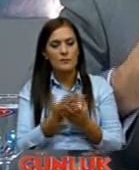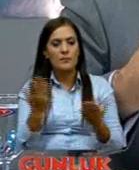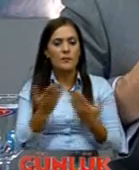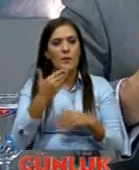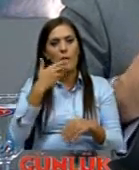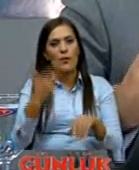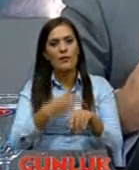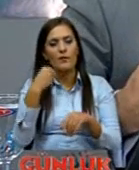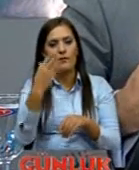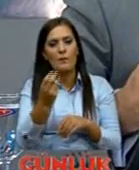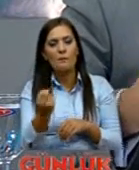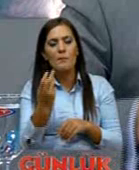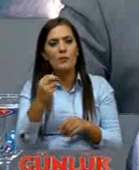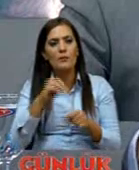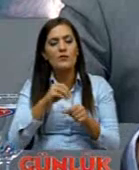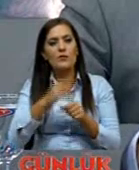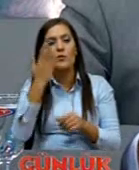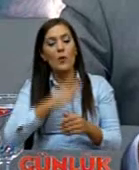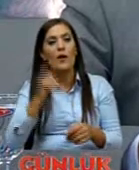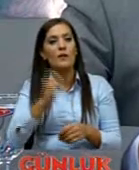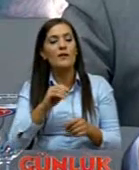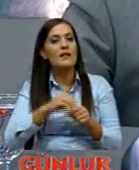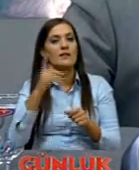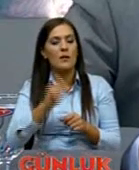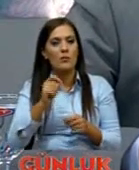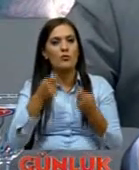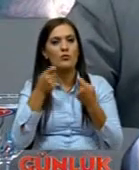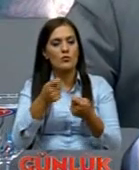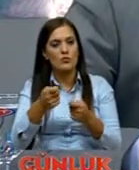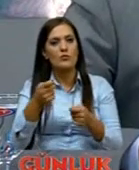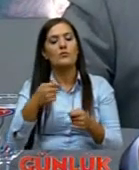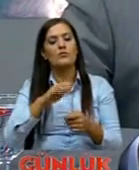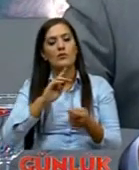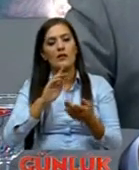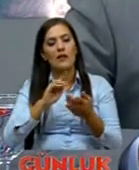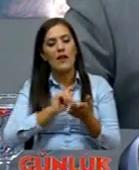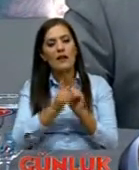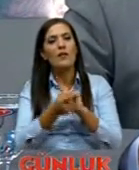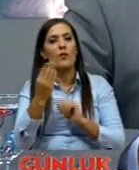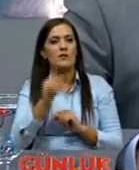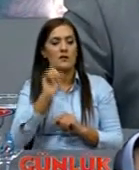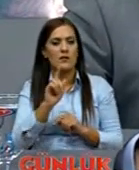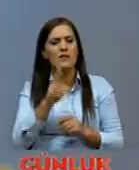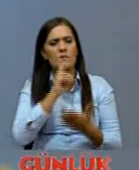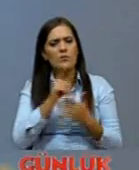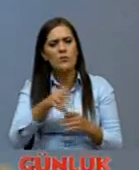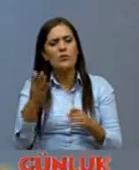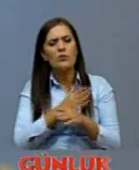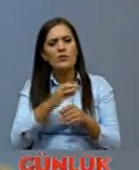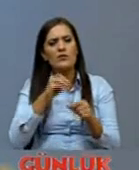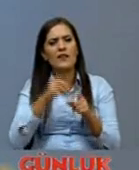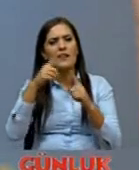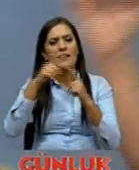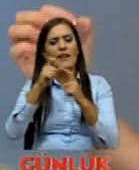tabiri caizse bakterileri nasıl yok etmeli noktasında da kurslarımızın, derslerinin olması gerekiyor. Kesinlikle. Peki bu ürünlerin